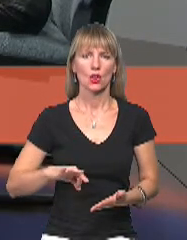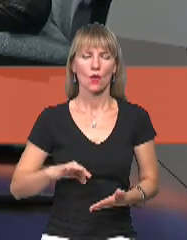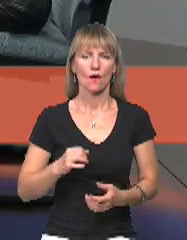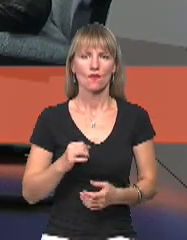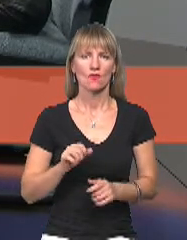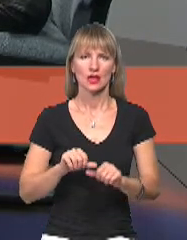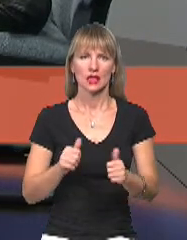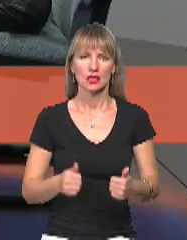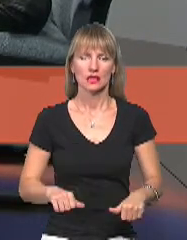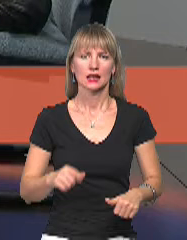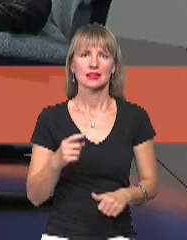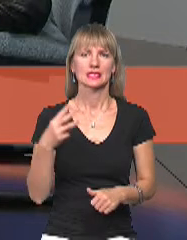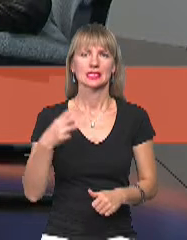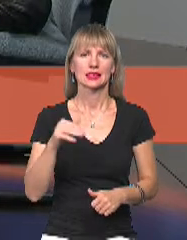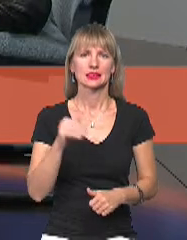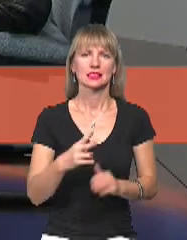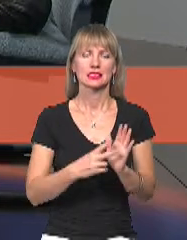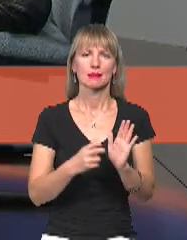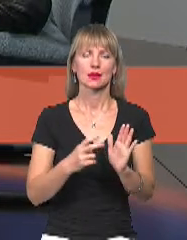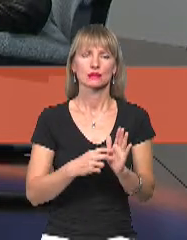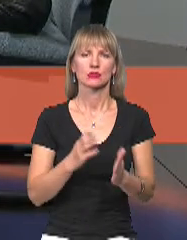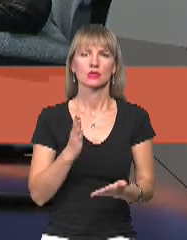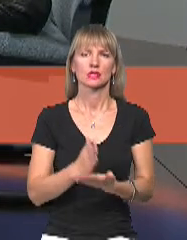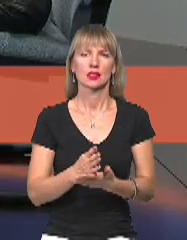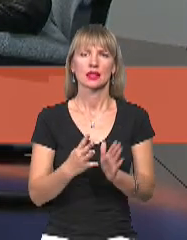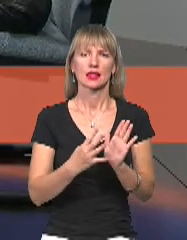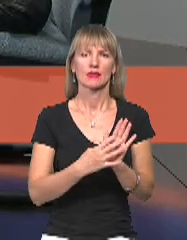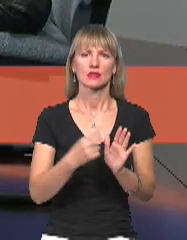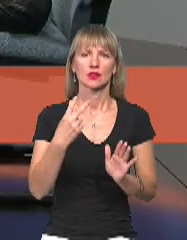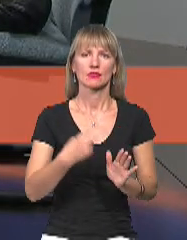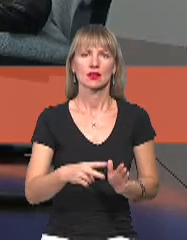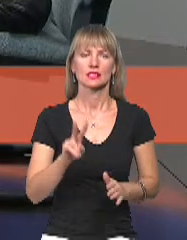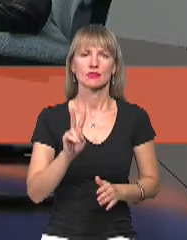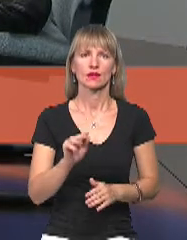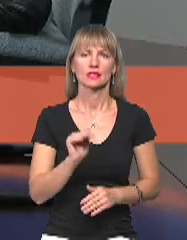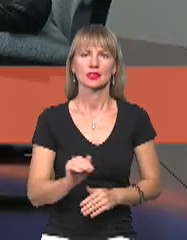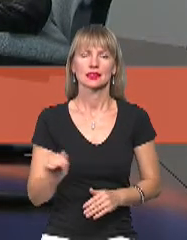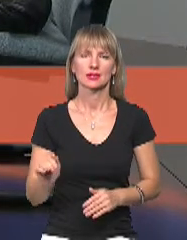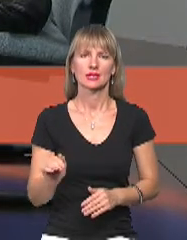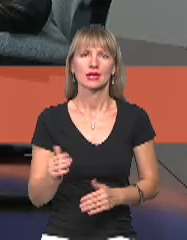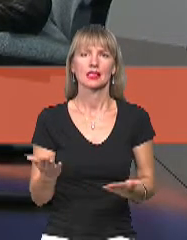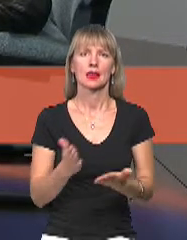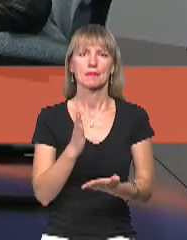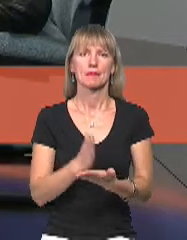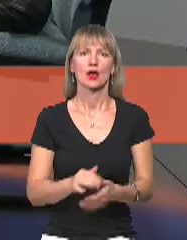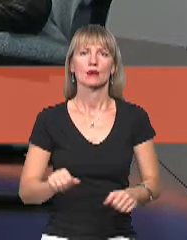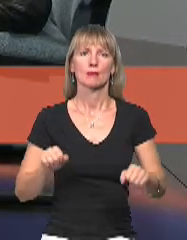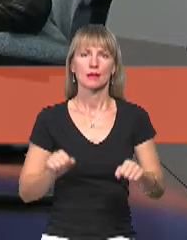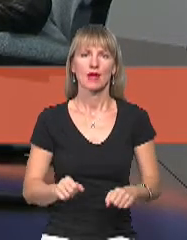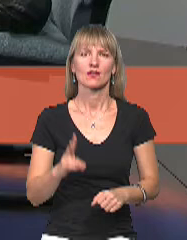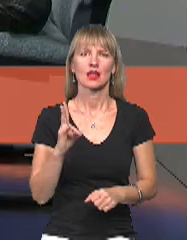цих 3700, що я сказала, перебуває 922 дітей. Це ті, які мають право